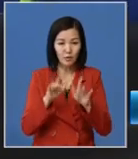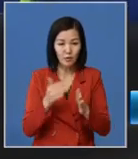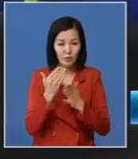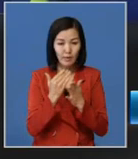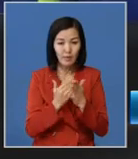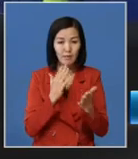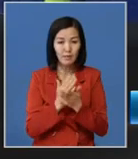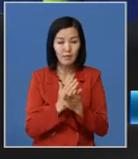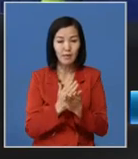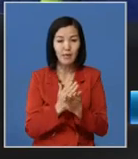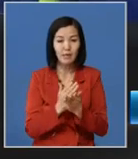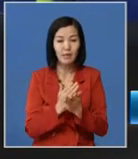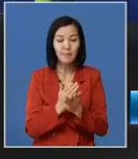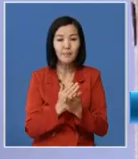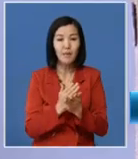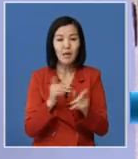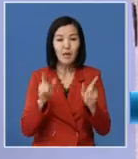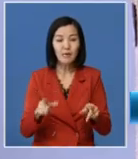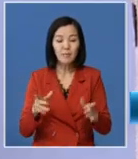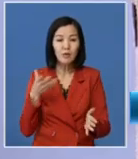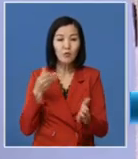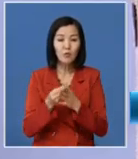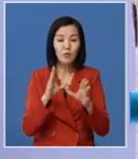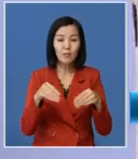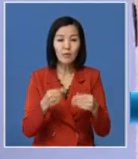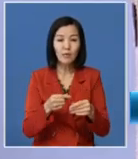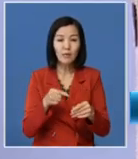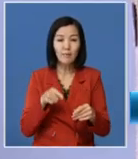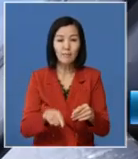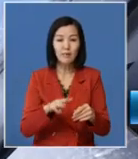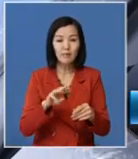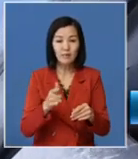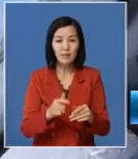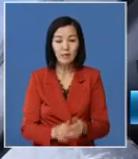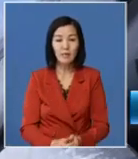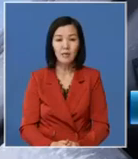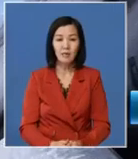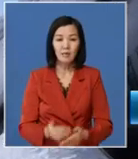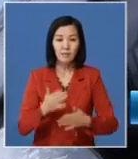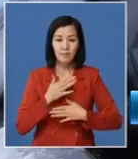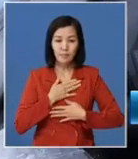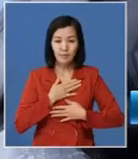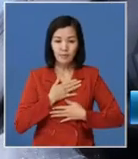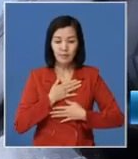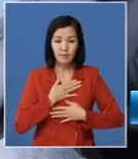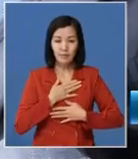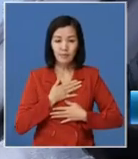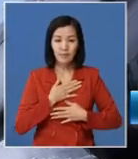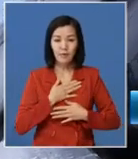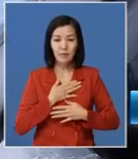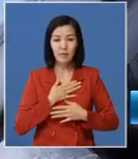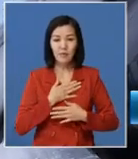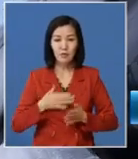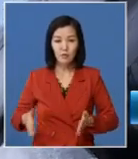мекен тұрғындар үшін жылдық абоненттік төлем беріледі. Оның құны 1000 теңге. Біз әрбірден кейін қазір жолға